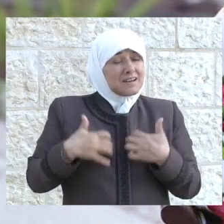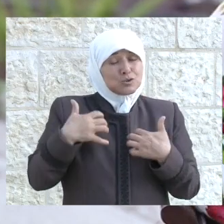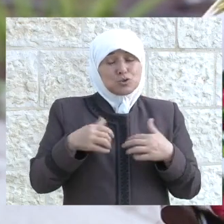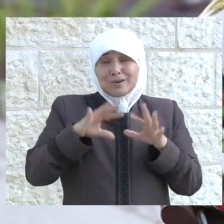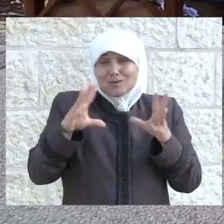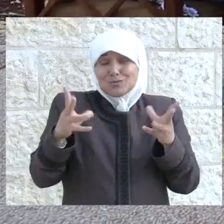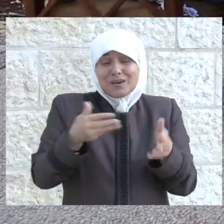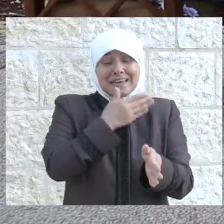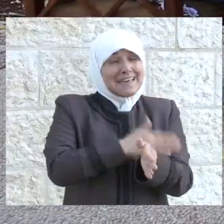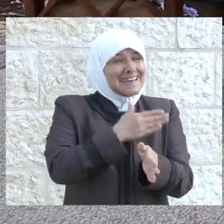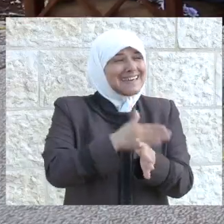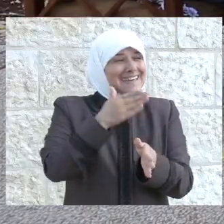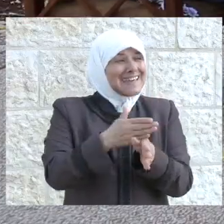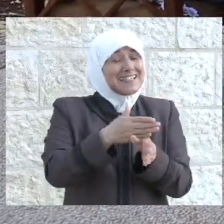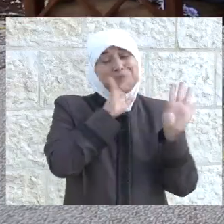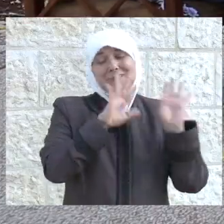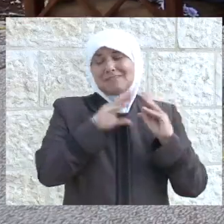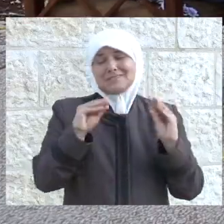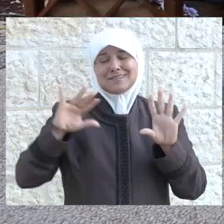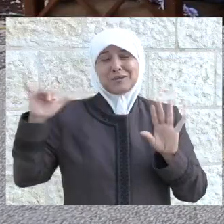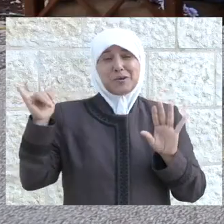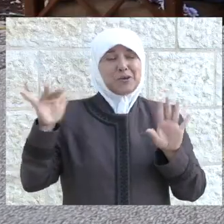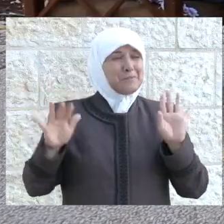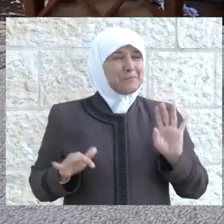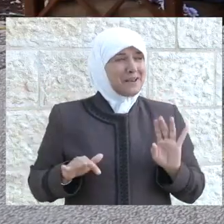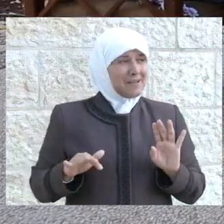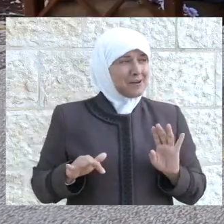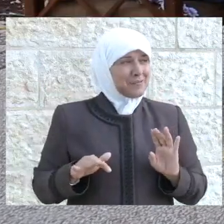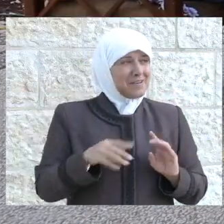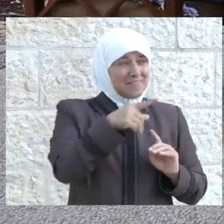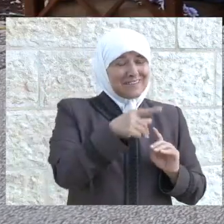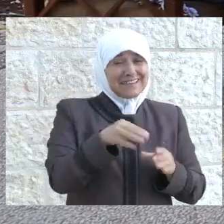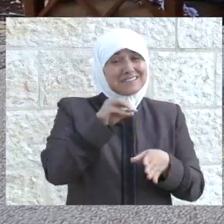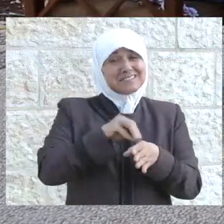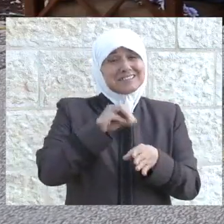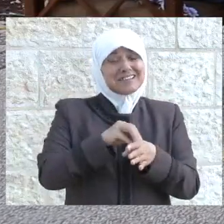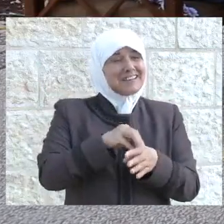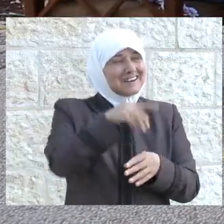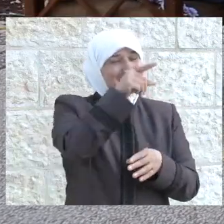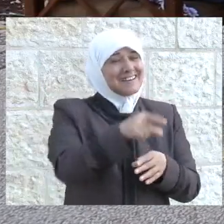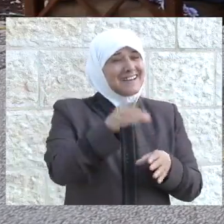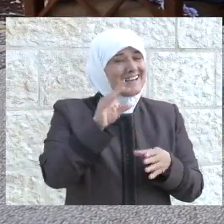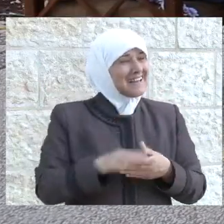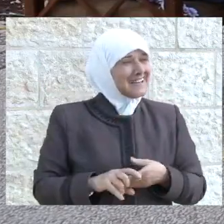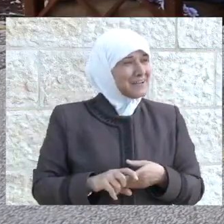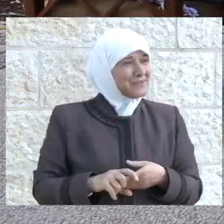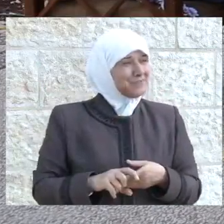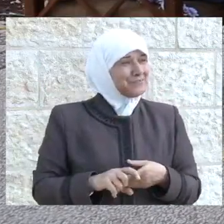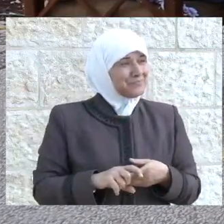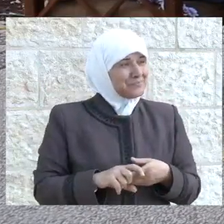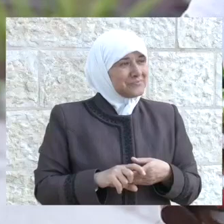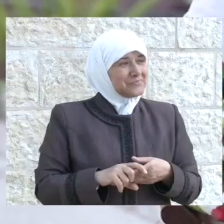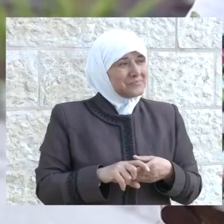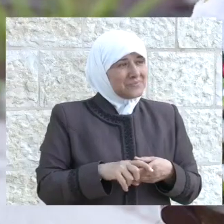تعبت بالعربي أنا تعبت اللي زيك ما بتعب شكراً شكراً أحكي